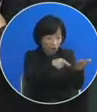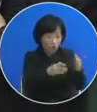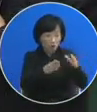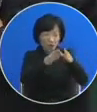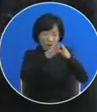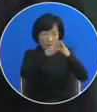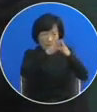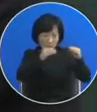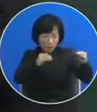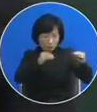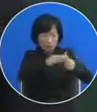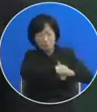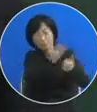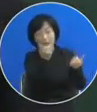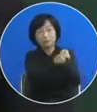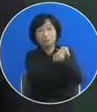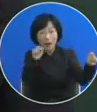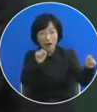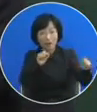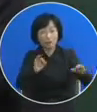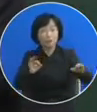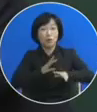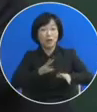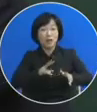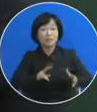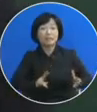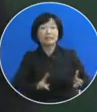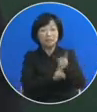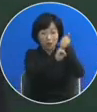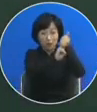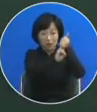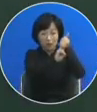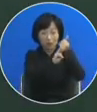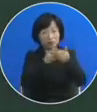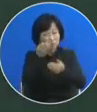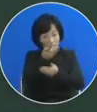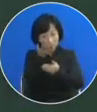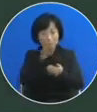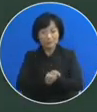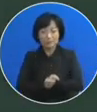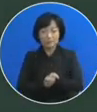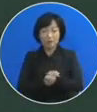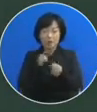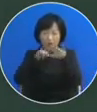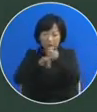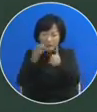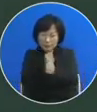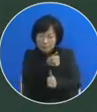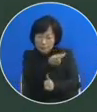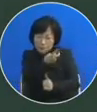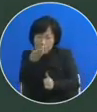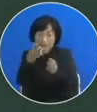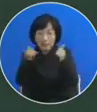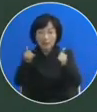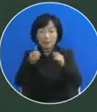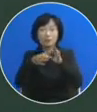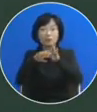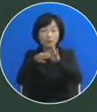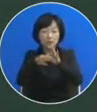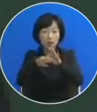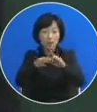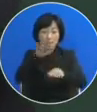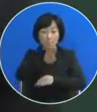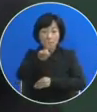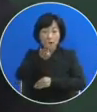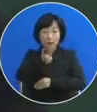in the Bible. 이사야 7장 14절 언약을 증거 잡은 사람 몇 명 나오니까 출 바벨론의 역사. If you will grab hold the covenant, Isaiah 7